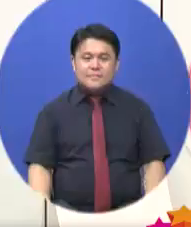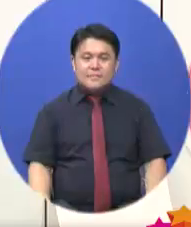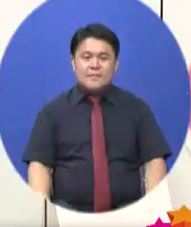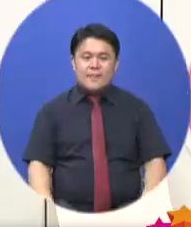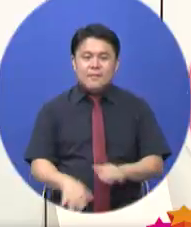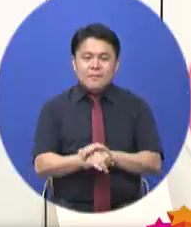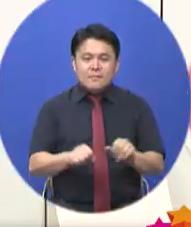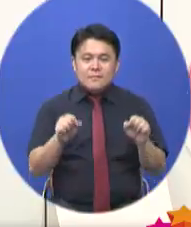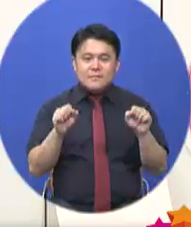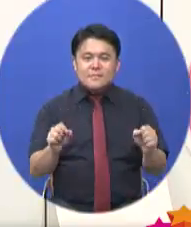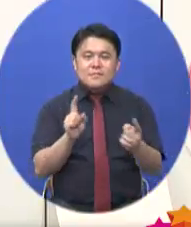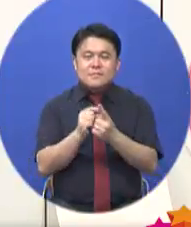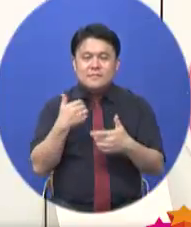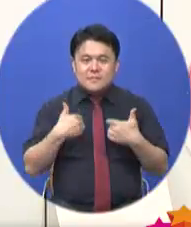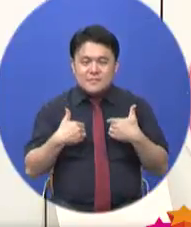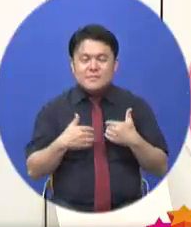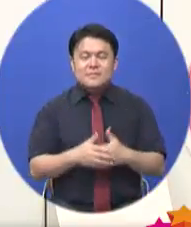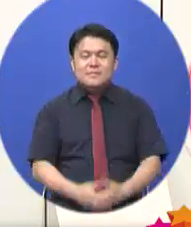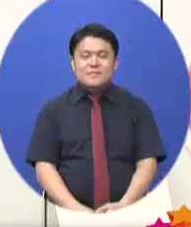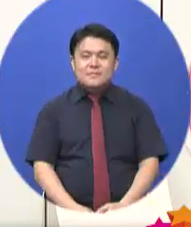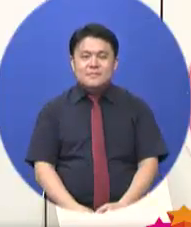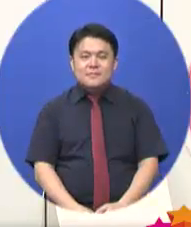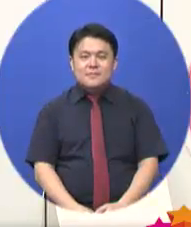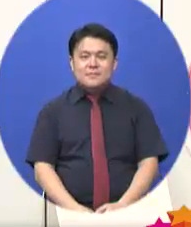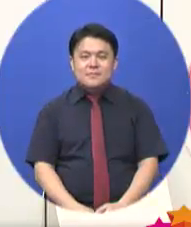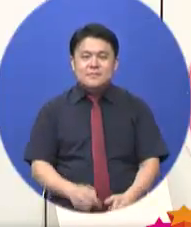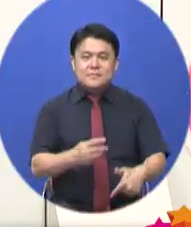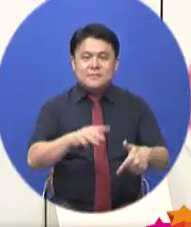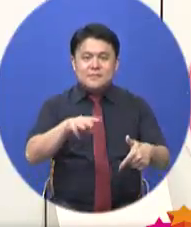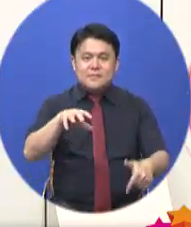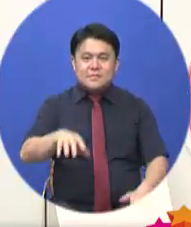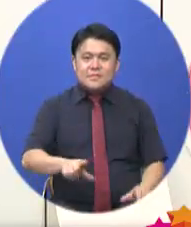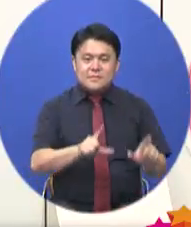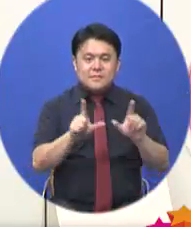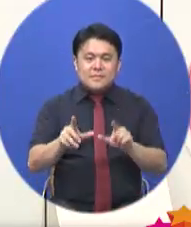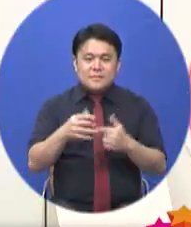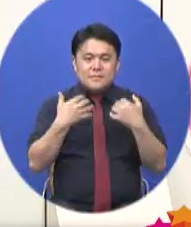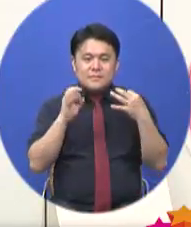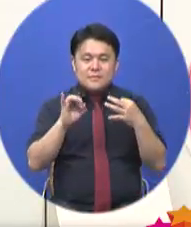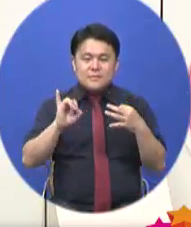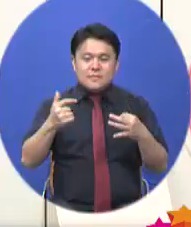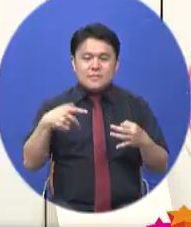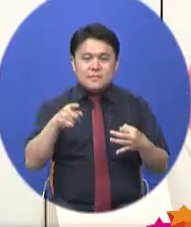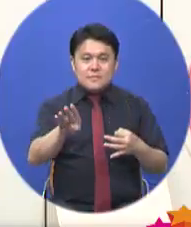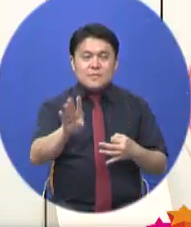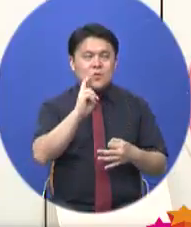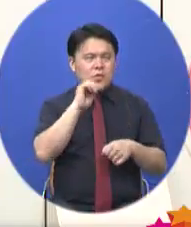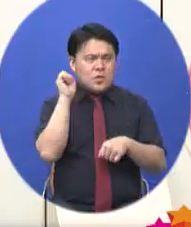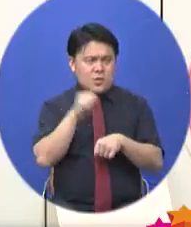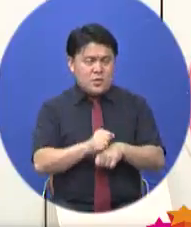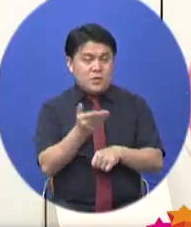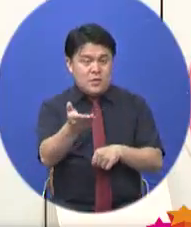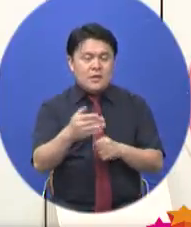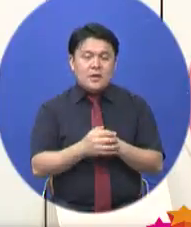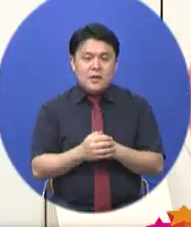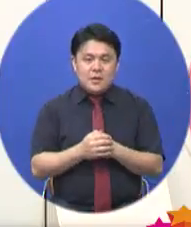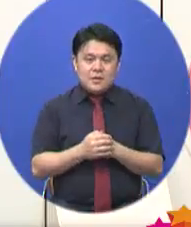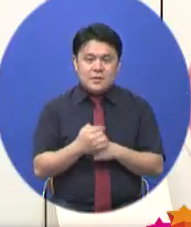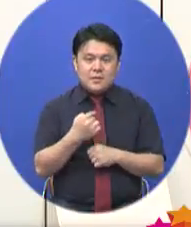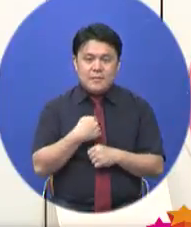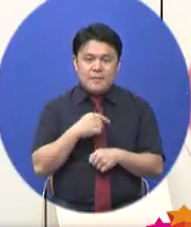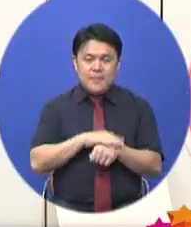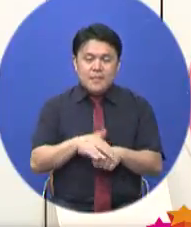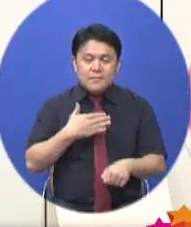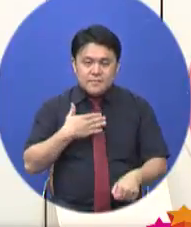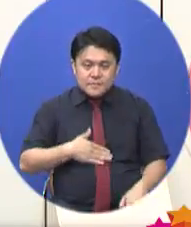네, 안녕하세요. 아유, 반갑습니다. 저 인천에 사는 김인섭입니다. 아이고, 노래 참 잘하시는 분이시죠? 저는